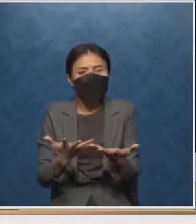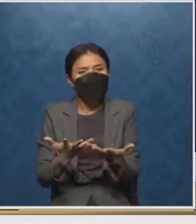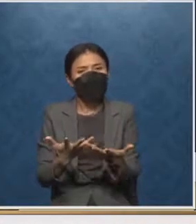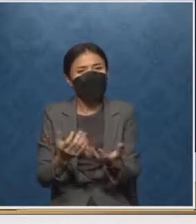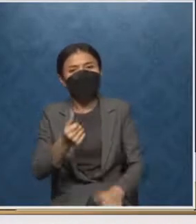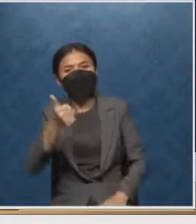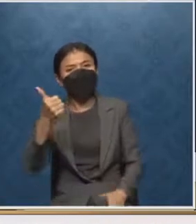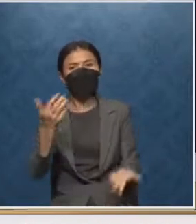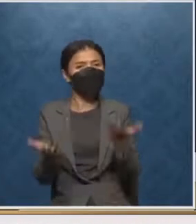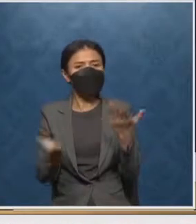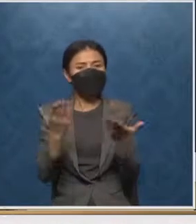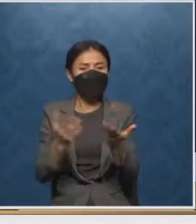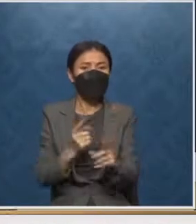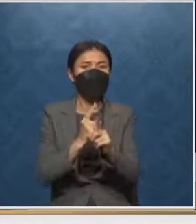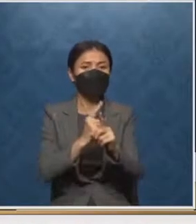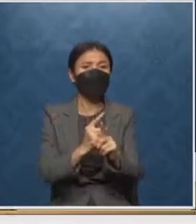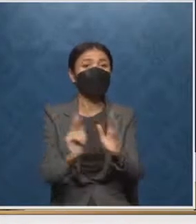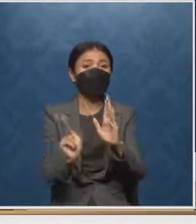ที่กำหนดในกฎกระทรวง